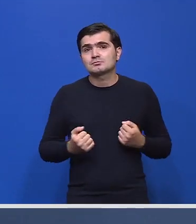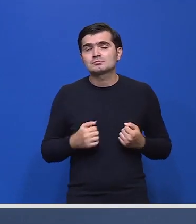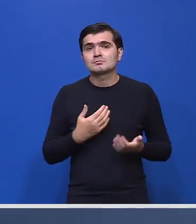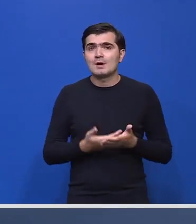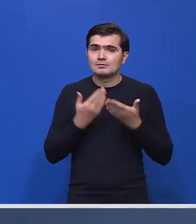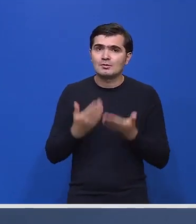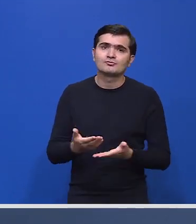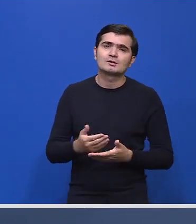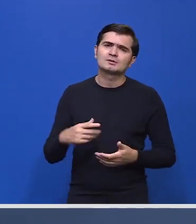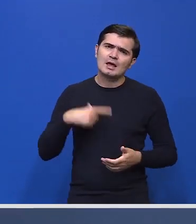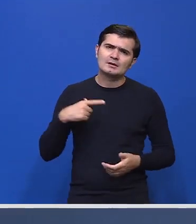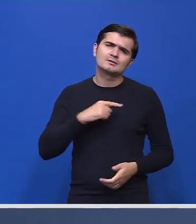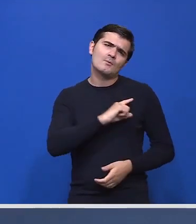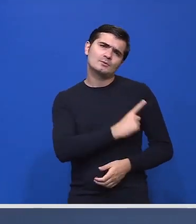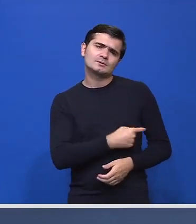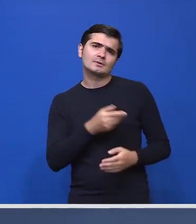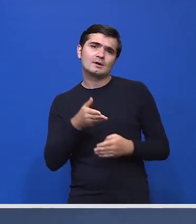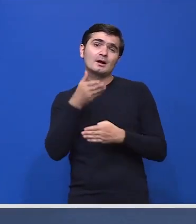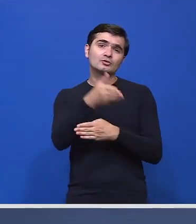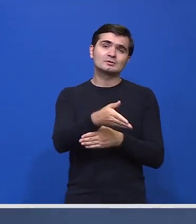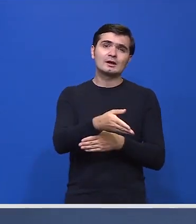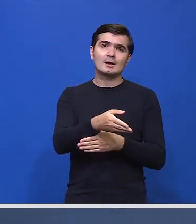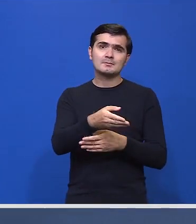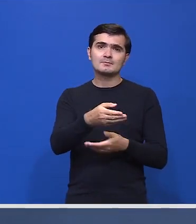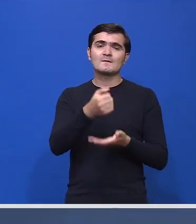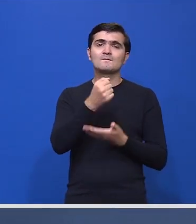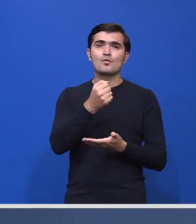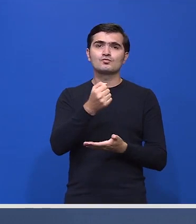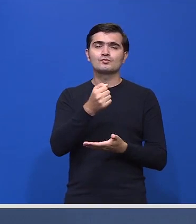de asemenea, e posibilă accesarea de fonduri